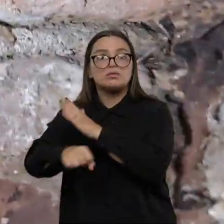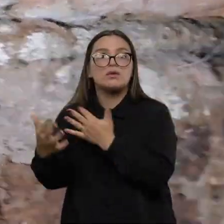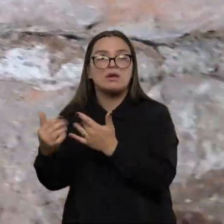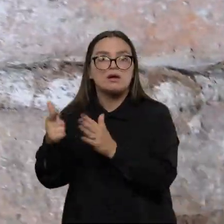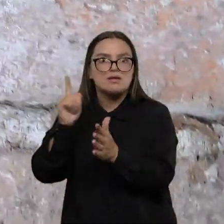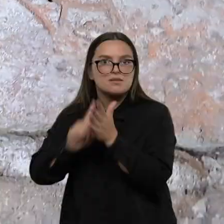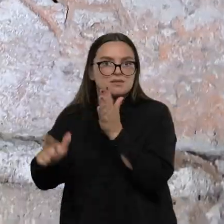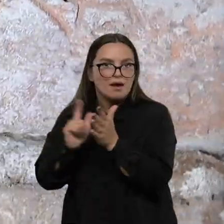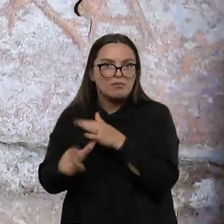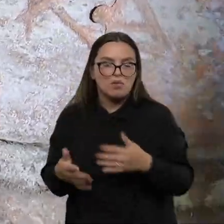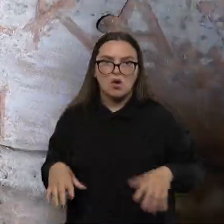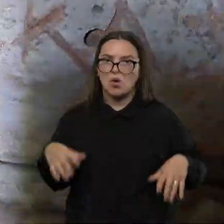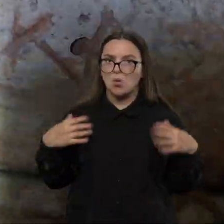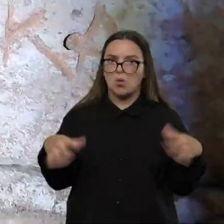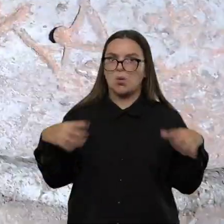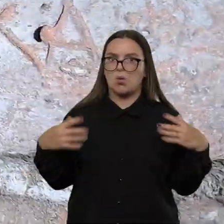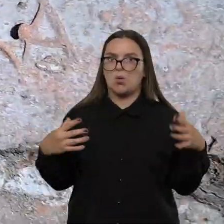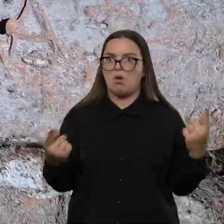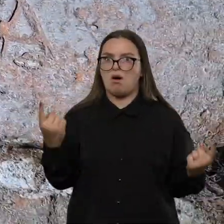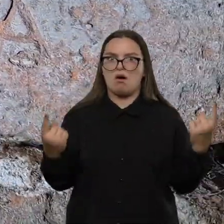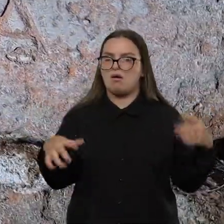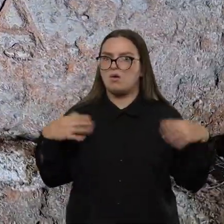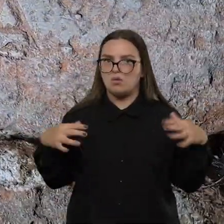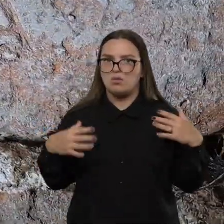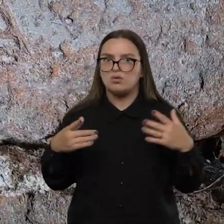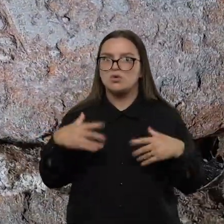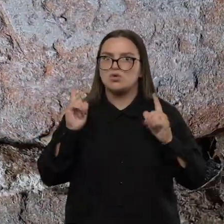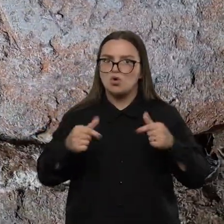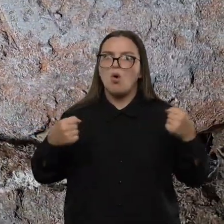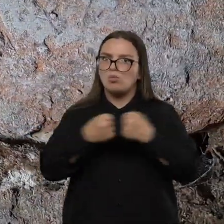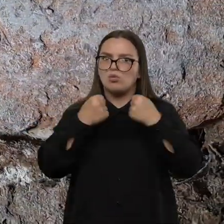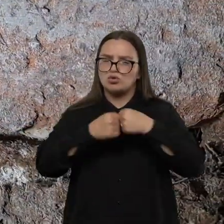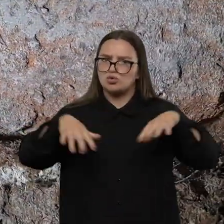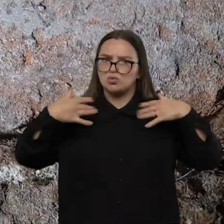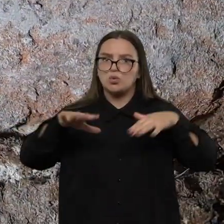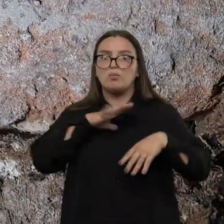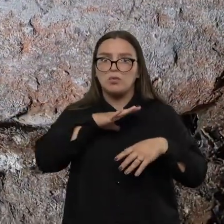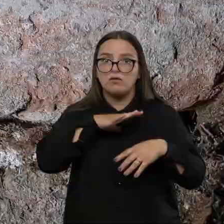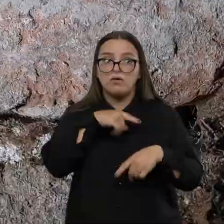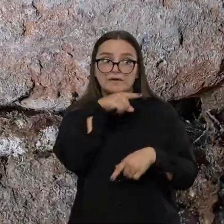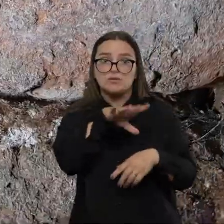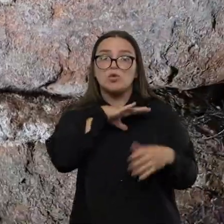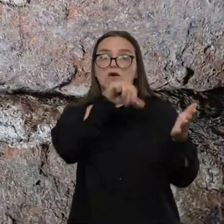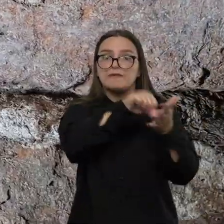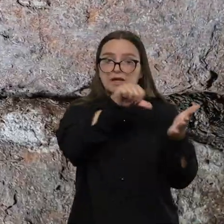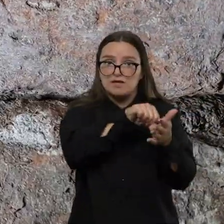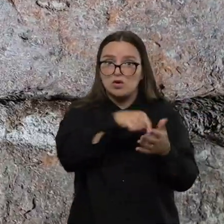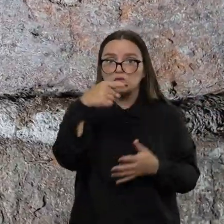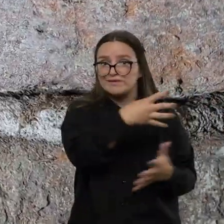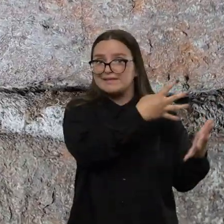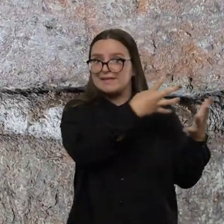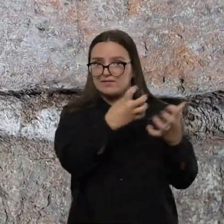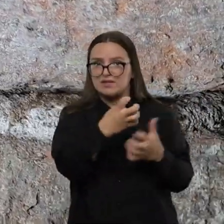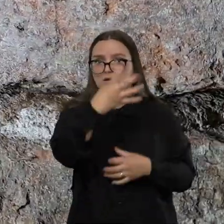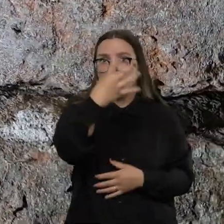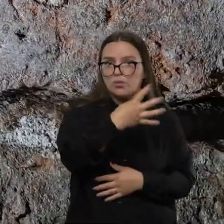žūsta 70, tai yra didelis skaičius. Tai vykęs didelis Panaros mūšis. Na, jis dalyvis ir